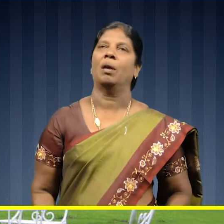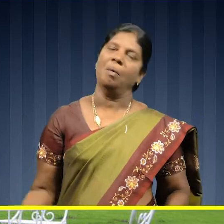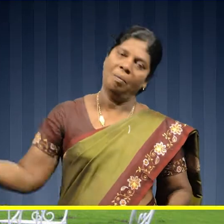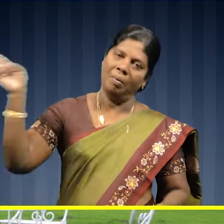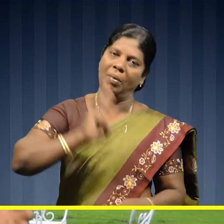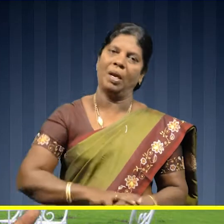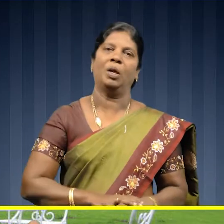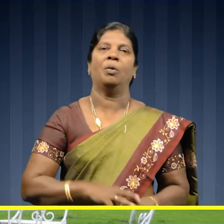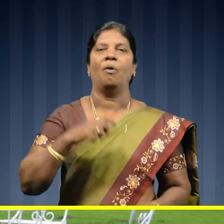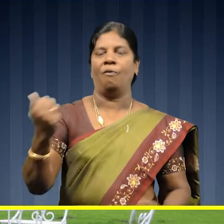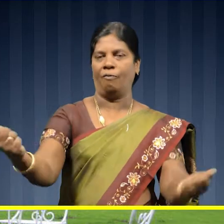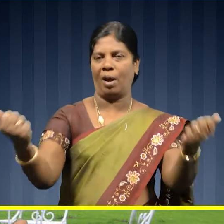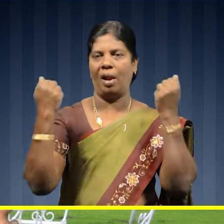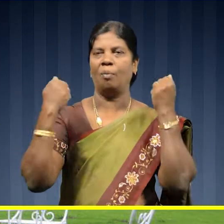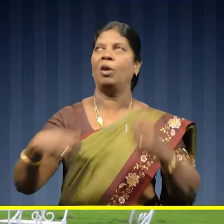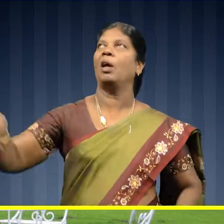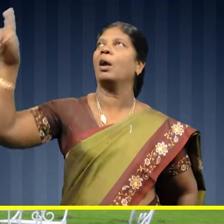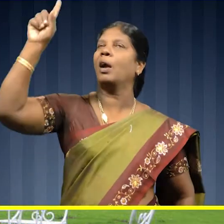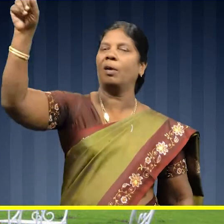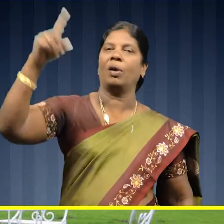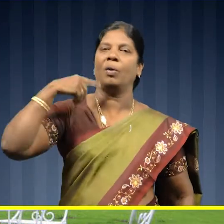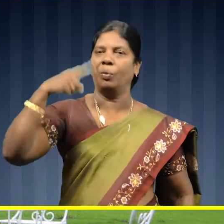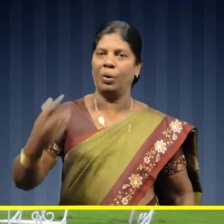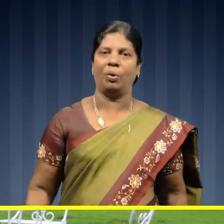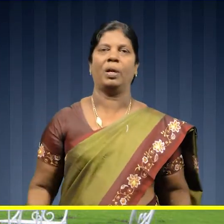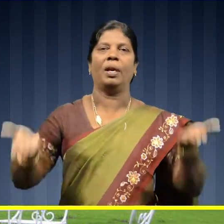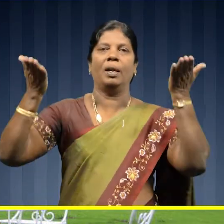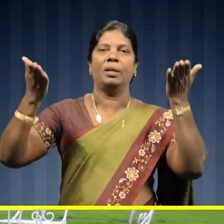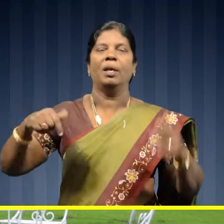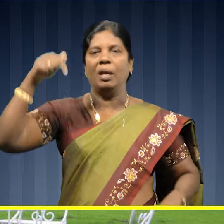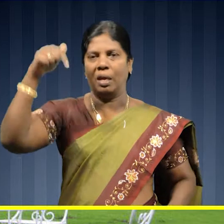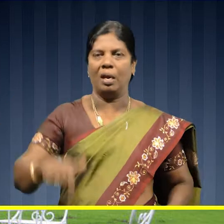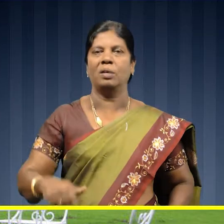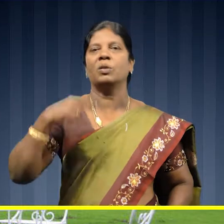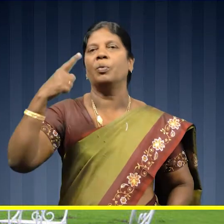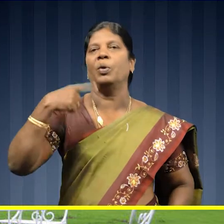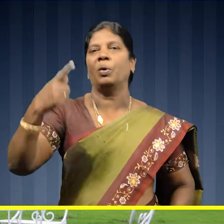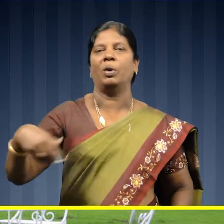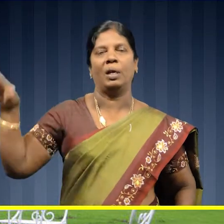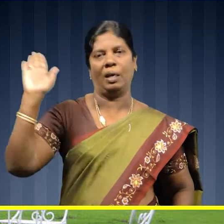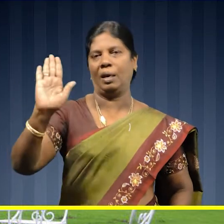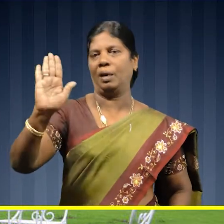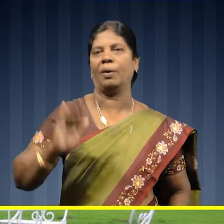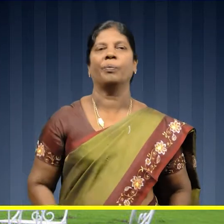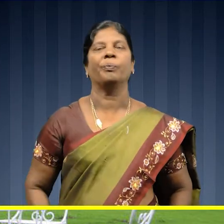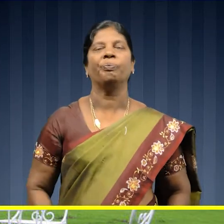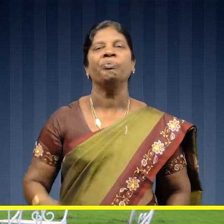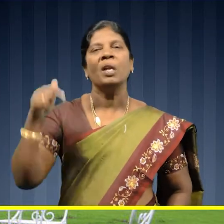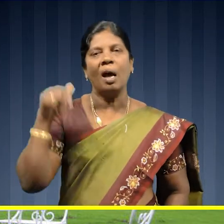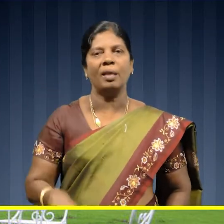மரணமடைந்து மீண்டும் வல்லமை உள்ள கடவுளாய் உயிர் தெழுந்து இன்றைக்கும் அவர் உயிரோடு